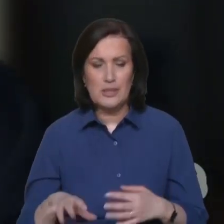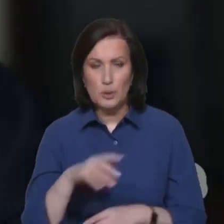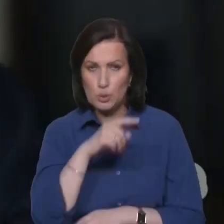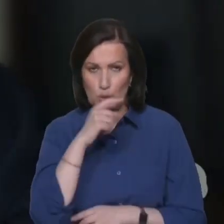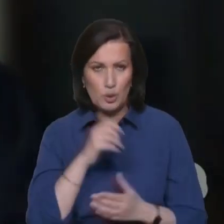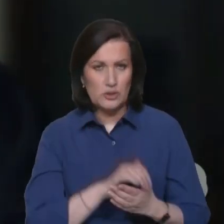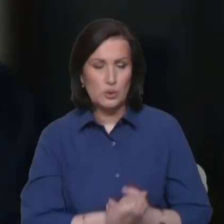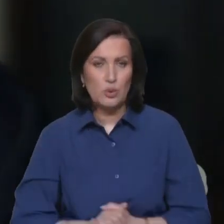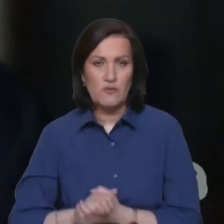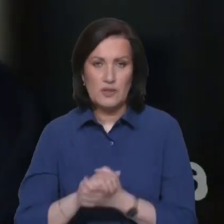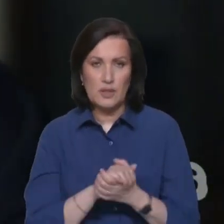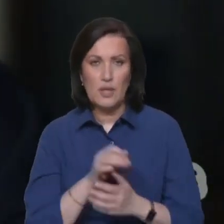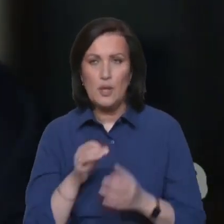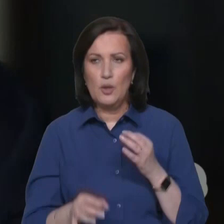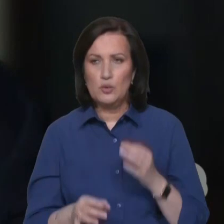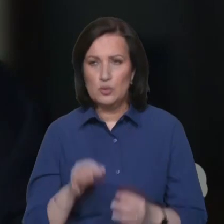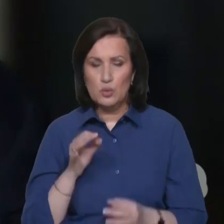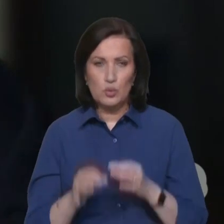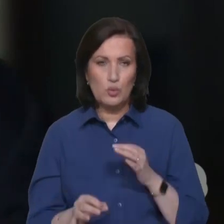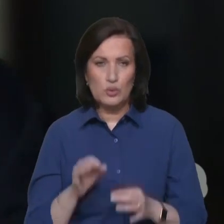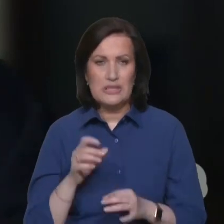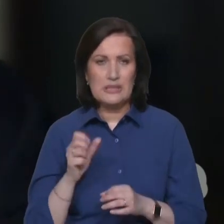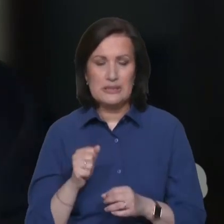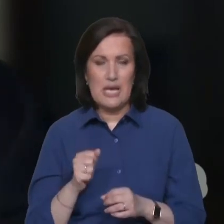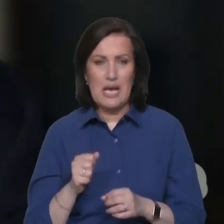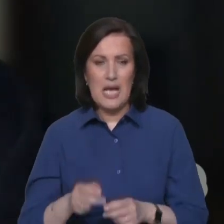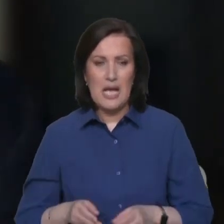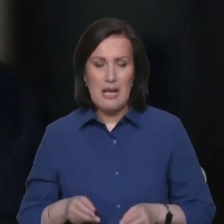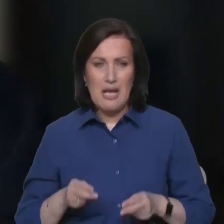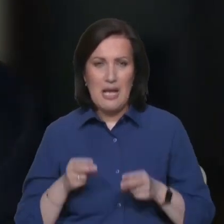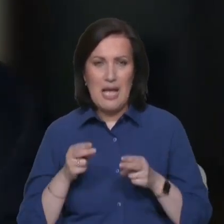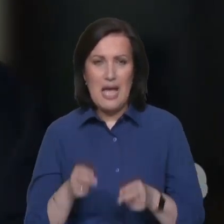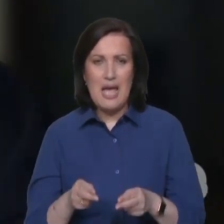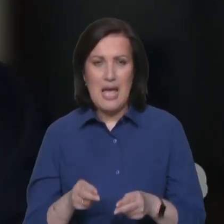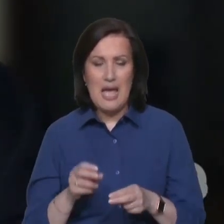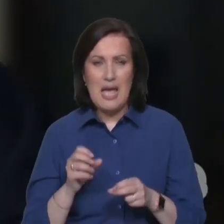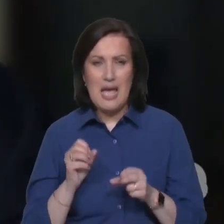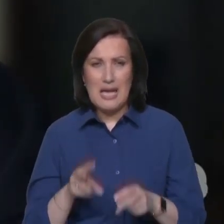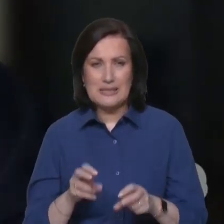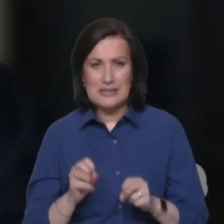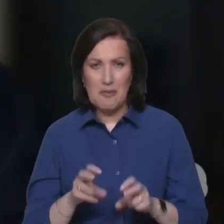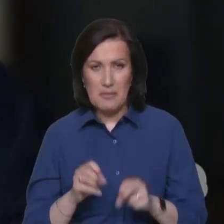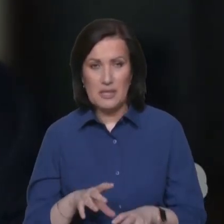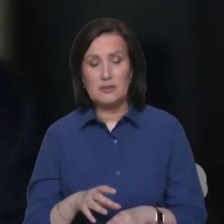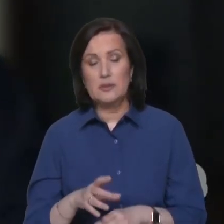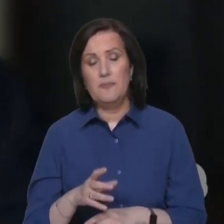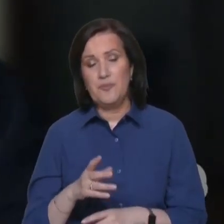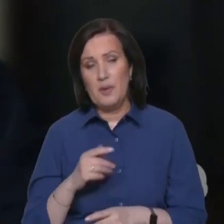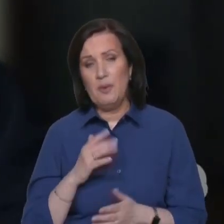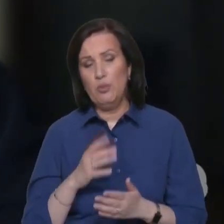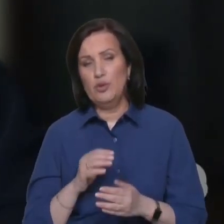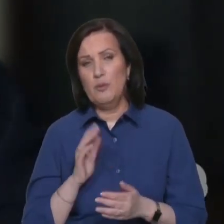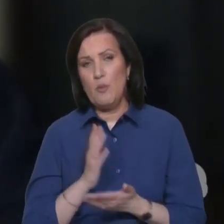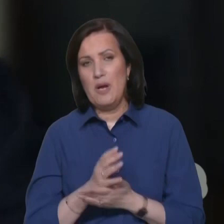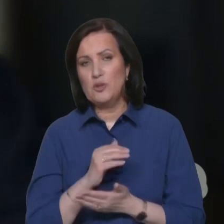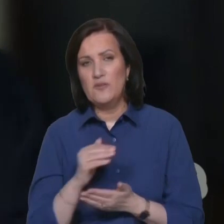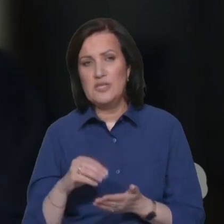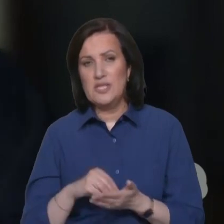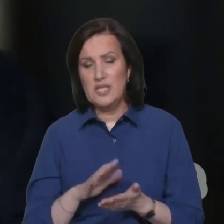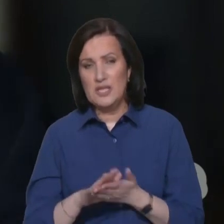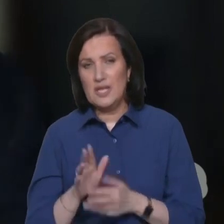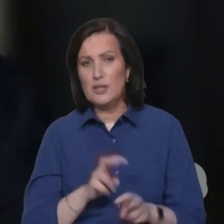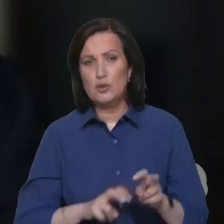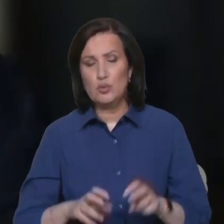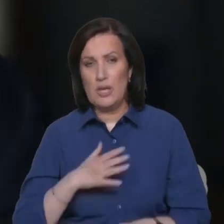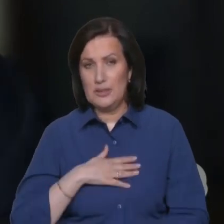території Російської Федерації суди будуть їх засуджувати за екстремізм. Ну, принаймні, в цьому випадку ми будемо мати офіційні дані і далі шукати наших